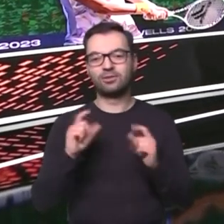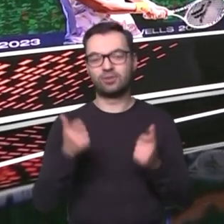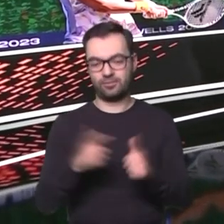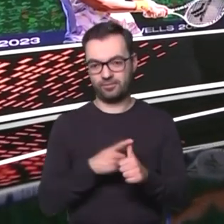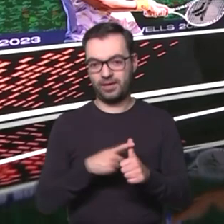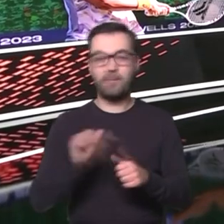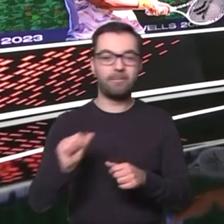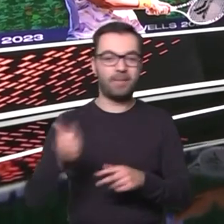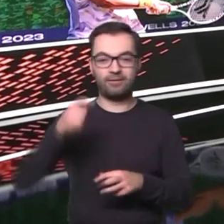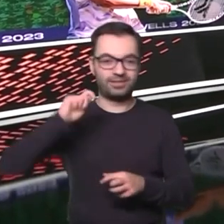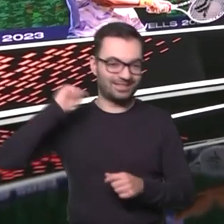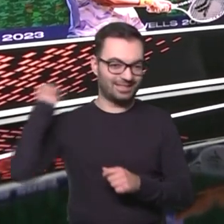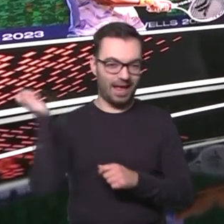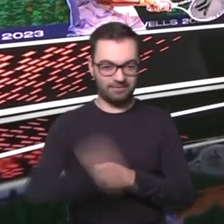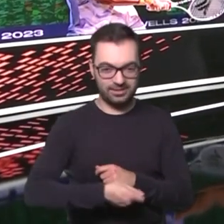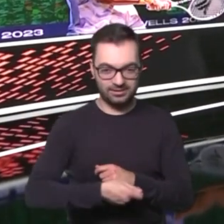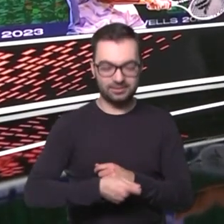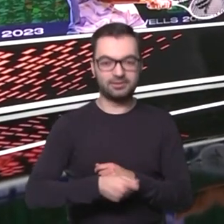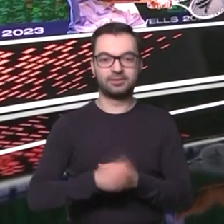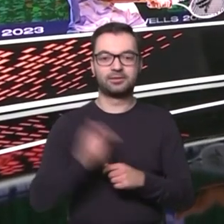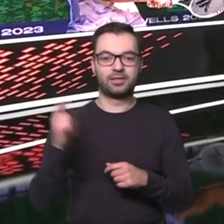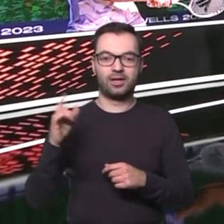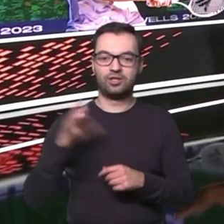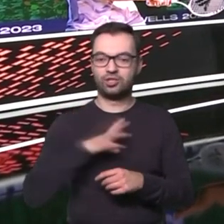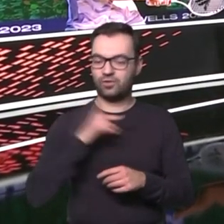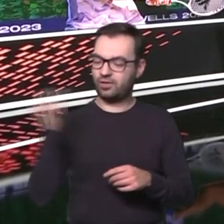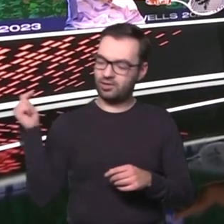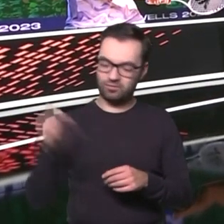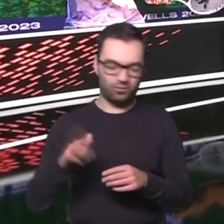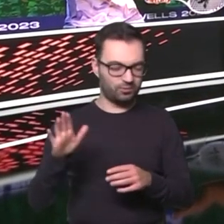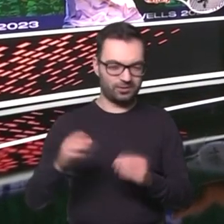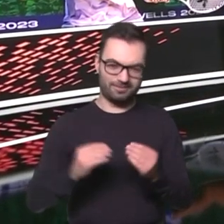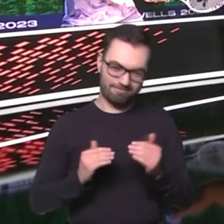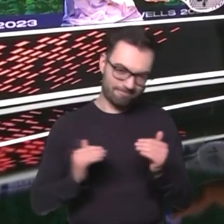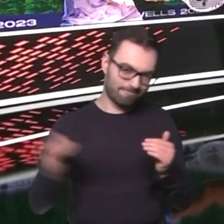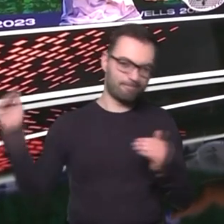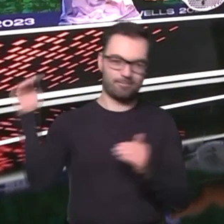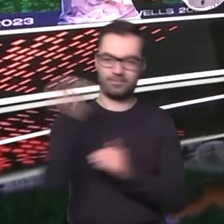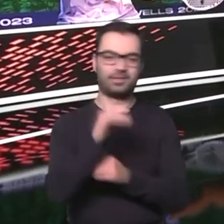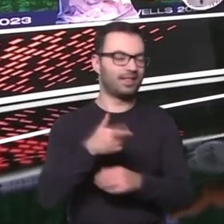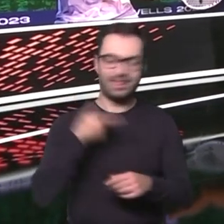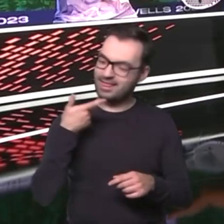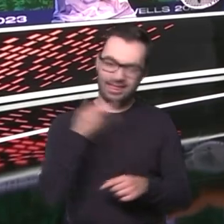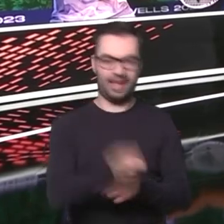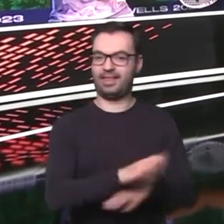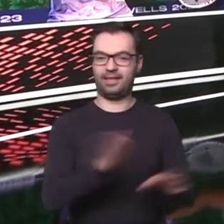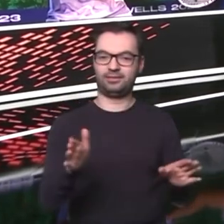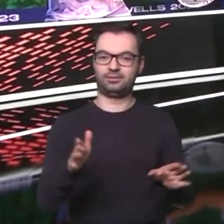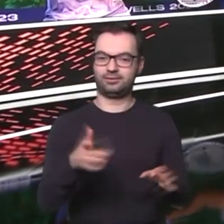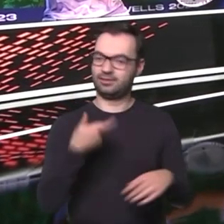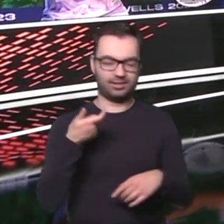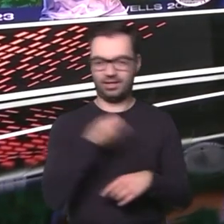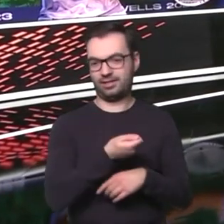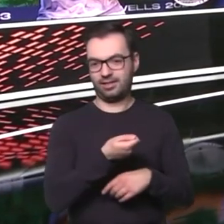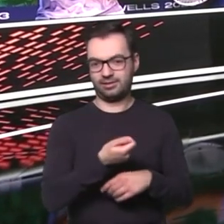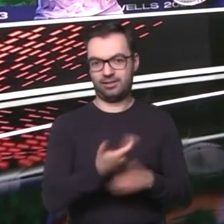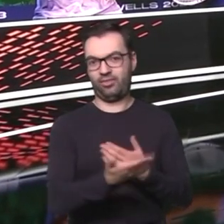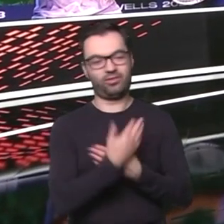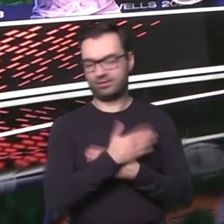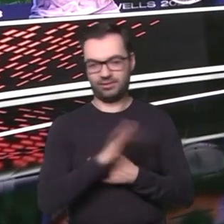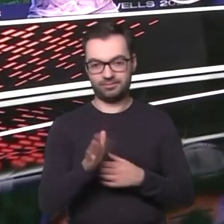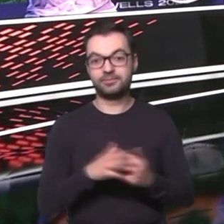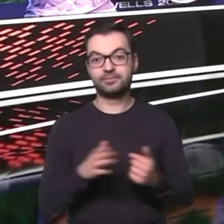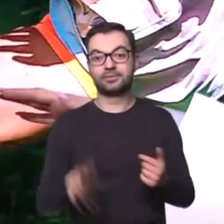serwis, który musi Iga mieć wysoki procent pierwszego serwisu, żeby nie dać Jelenie Rybakinie po prostu się zdominować w tym